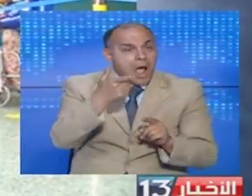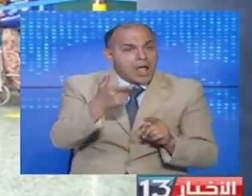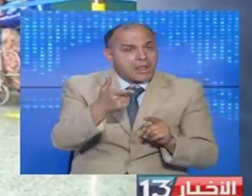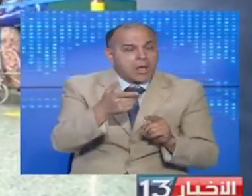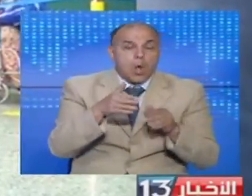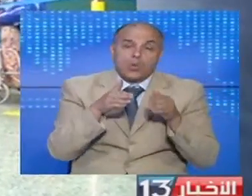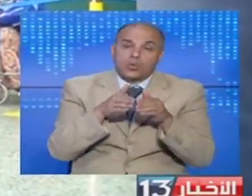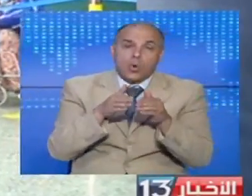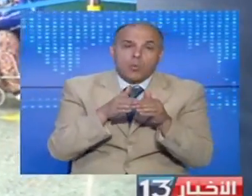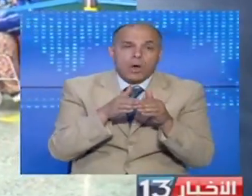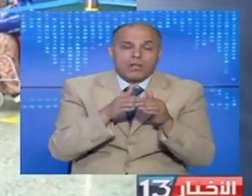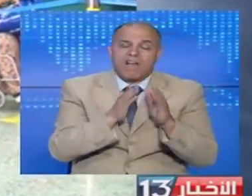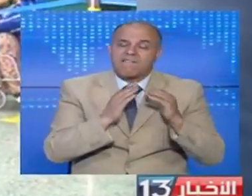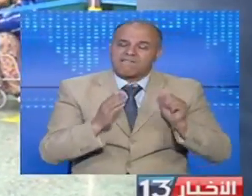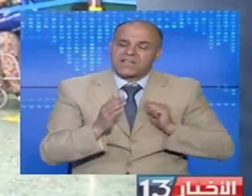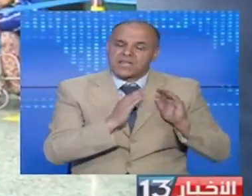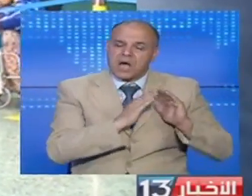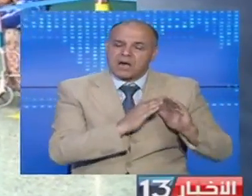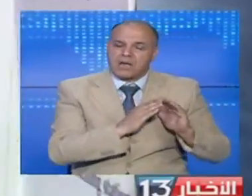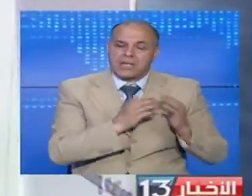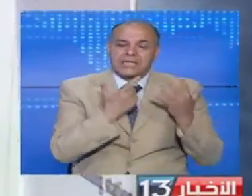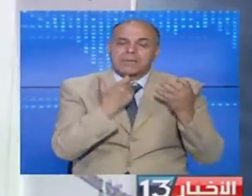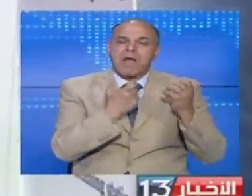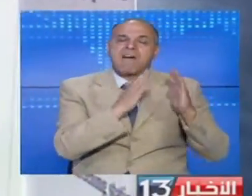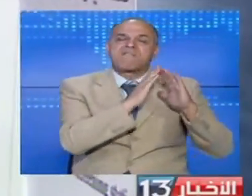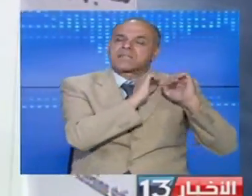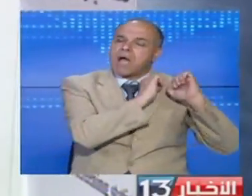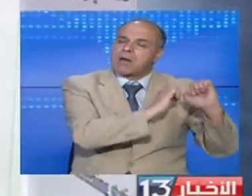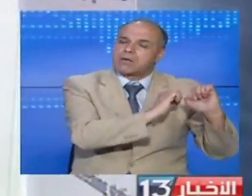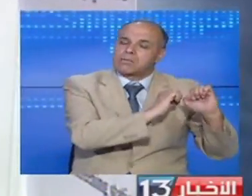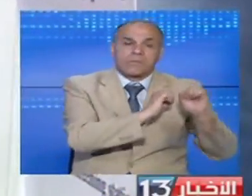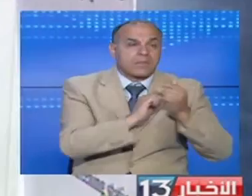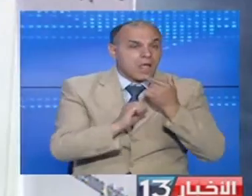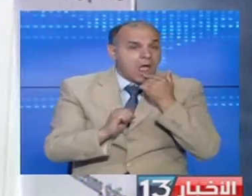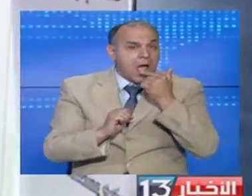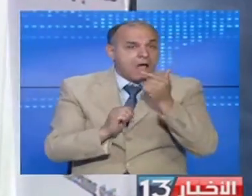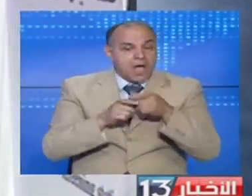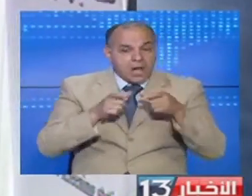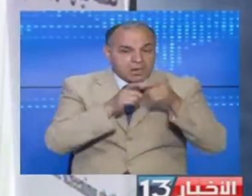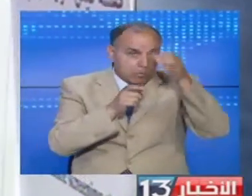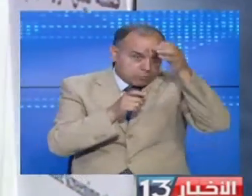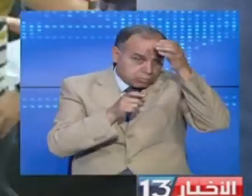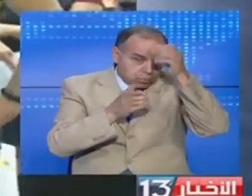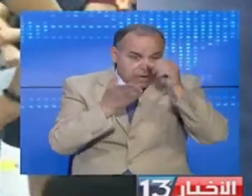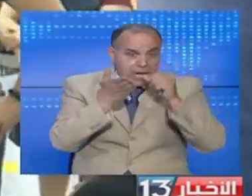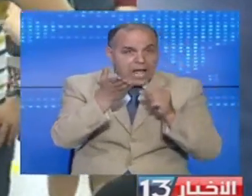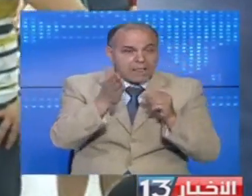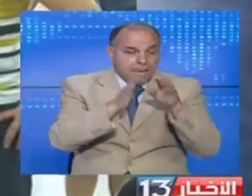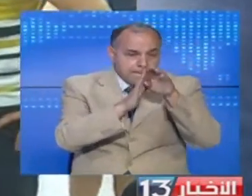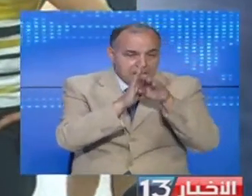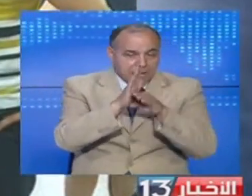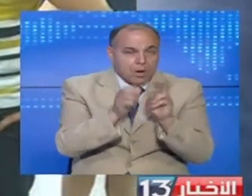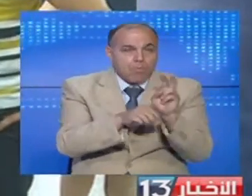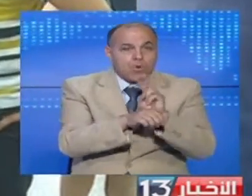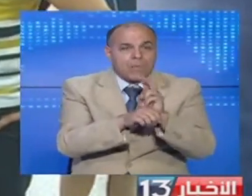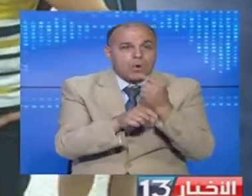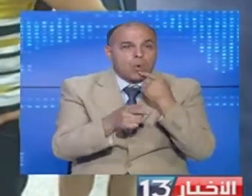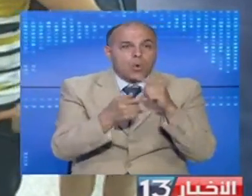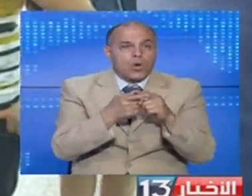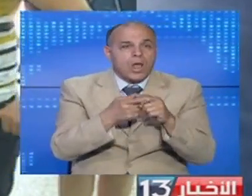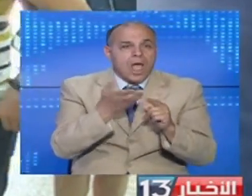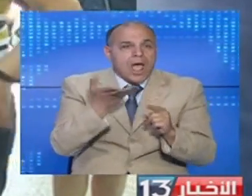مطالبون بالحجر الذاتي لمده 7 ايام كما اوصت اللجنه العلميه باعتماد اليات مراقبه